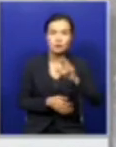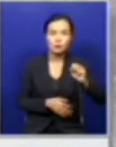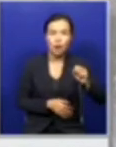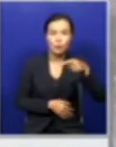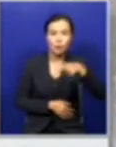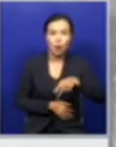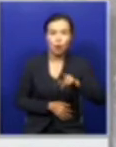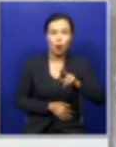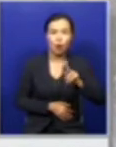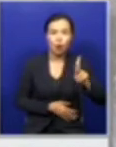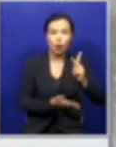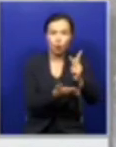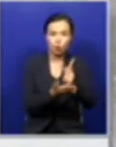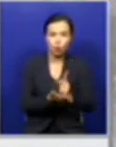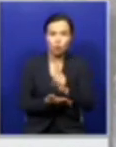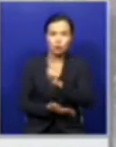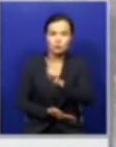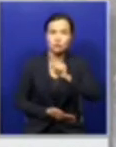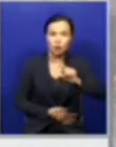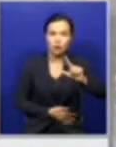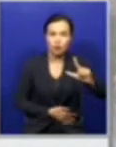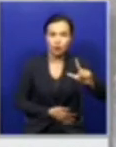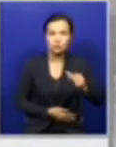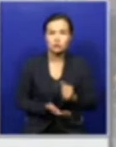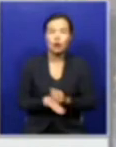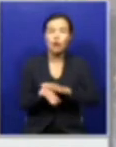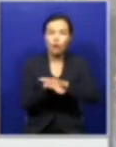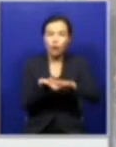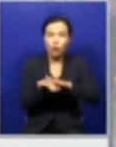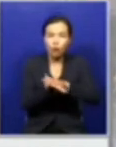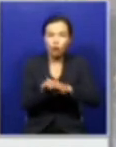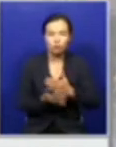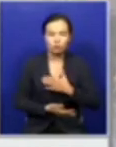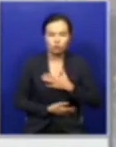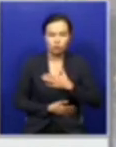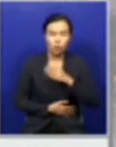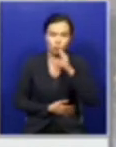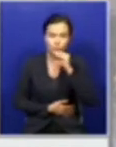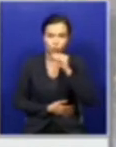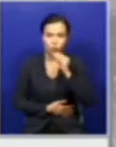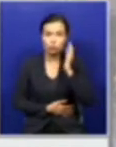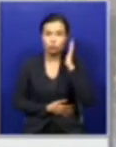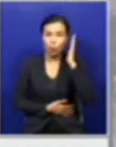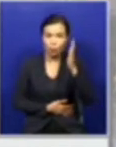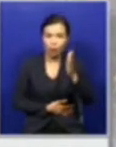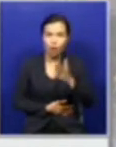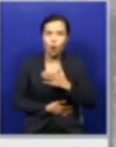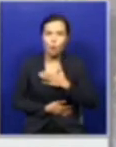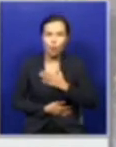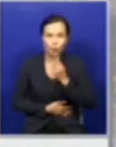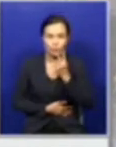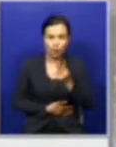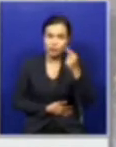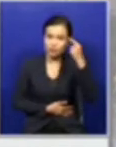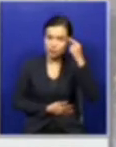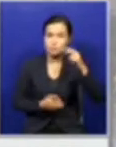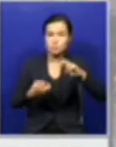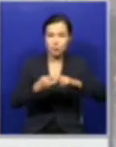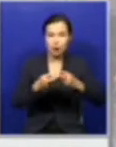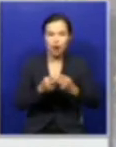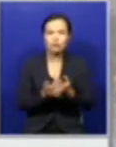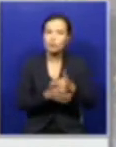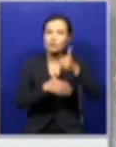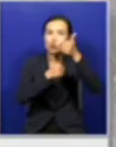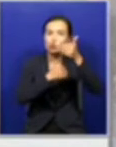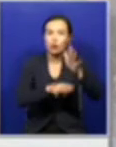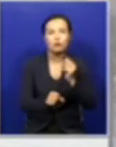กู้เงิน1ล้านล้านนะครับต้องขออภัยสิ่งที่ผมจะพูดต่อไปนี้นะครับผมมองแต่ปัญหาครับที่ท่านละเลยไม่ปฏิบั